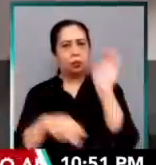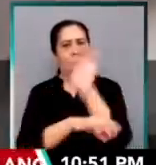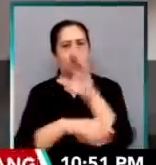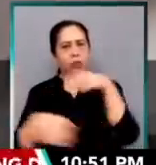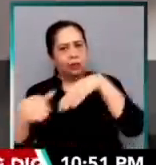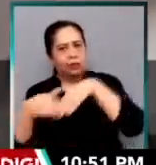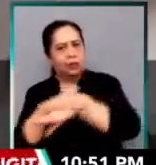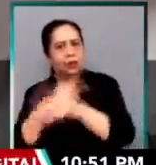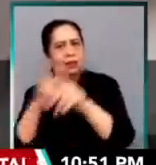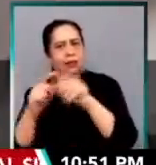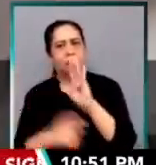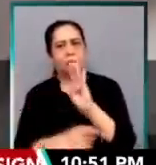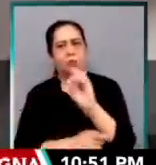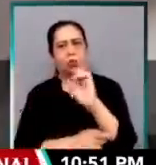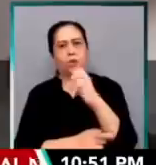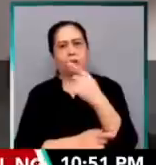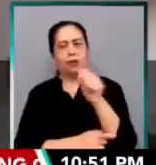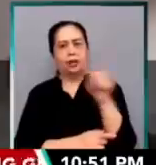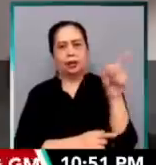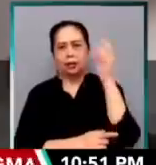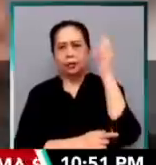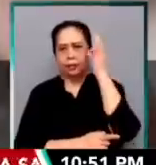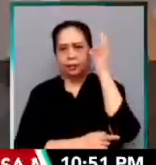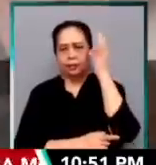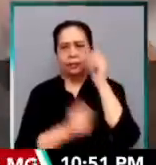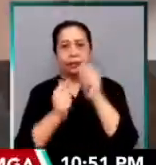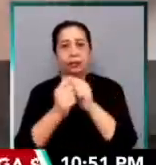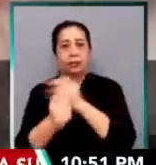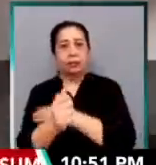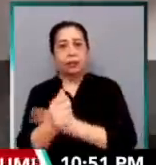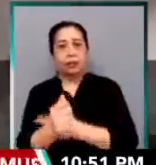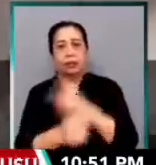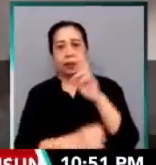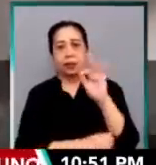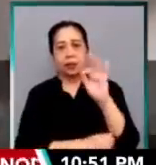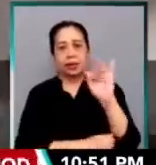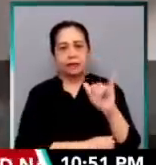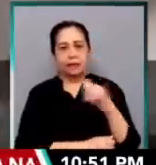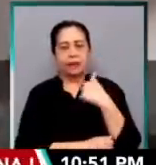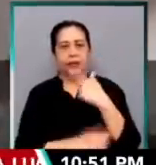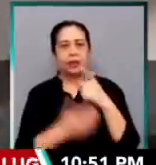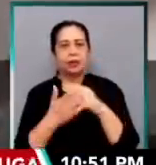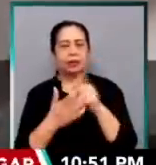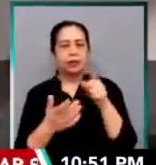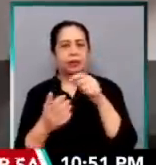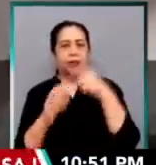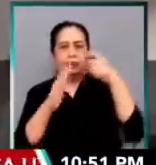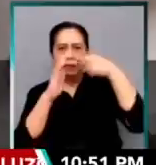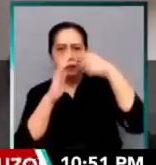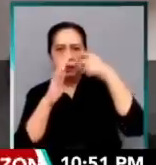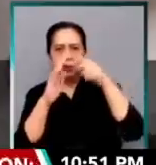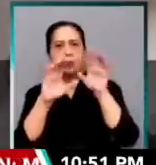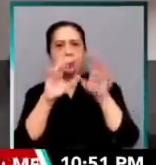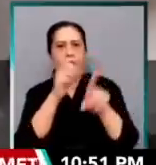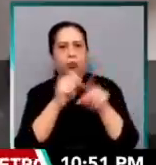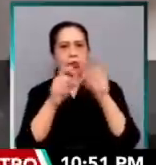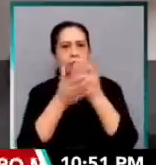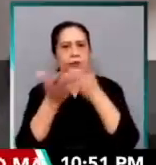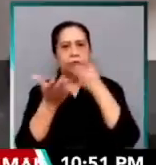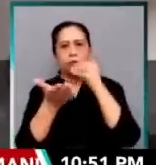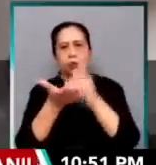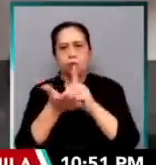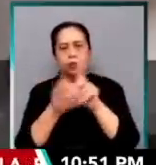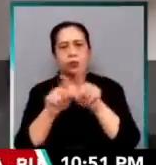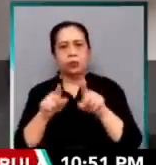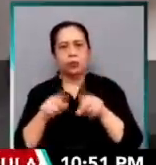bodega si Fariñas kasama ang anak na si Raffy. Nagbibideo raw si Roger, kumuha rin ng ilang dokumento at nang